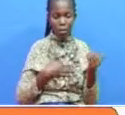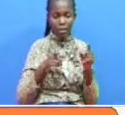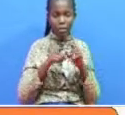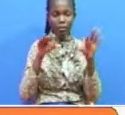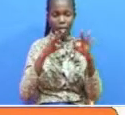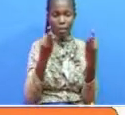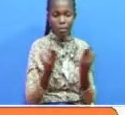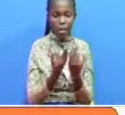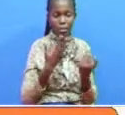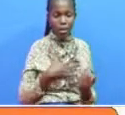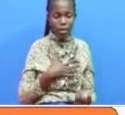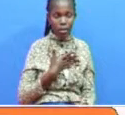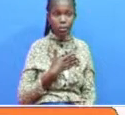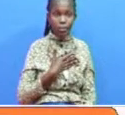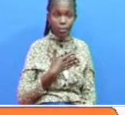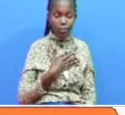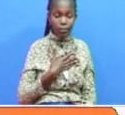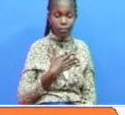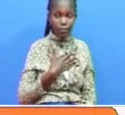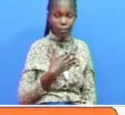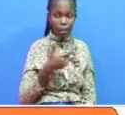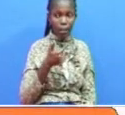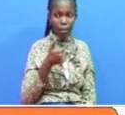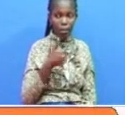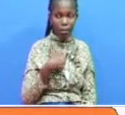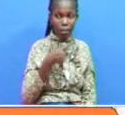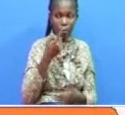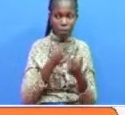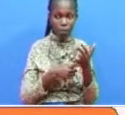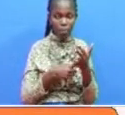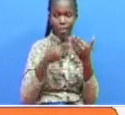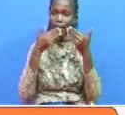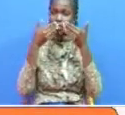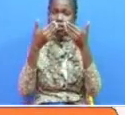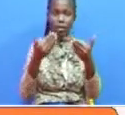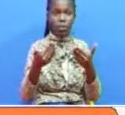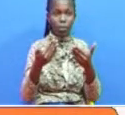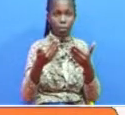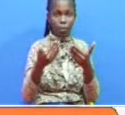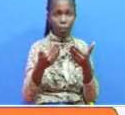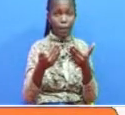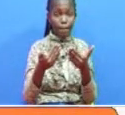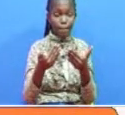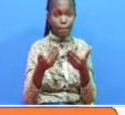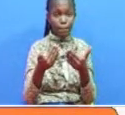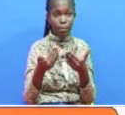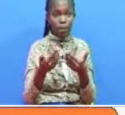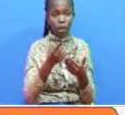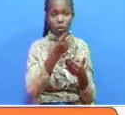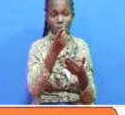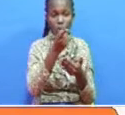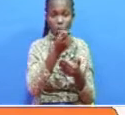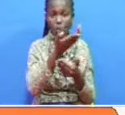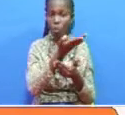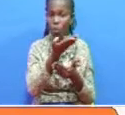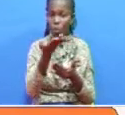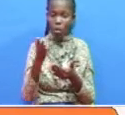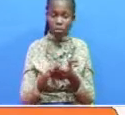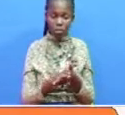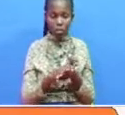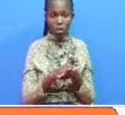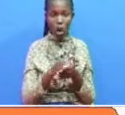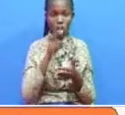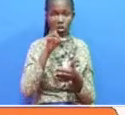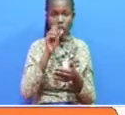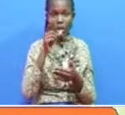yangu yote, niseme ya kwamba tuko na shukrani kwenu nyinyi nyote. Kuma mwaka